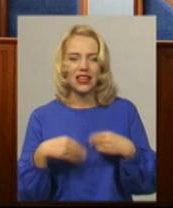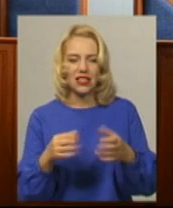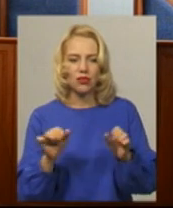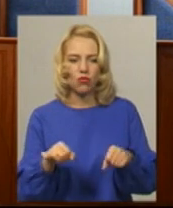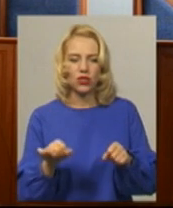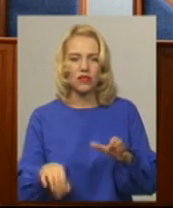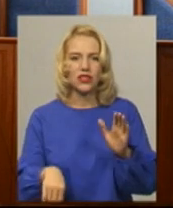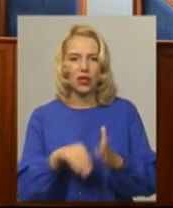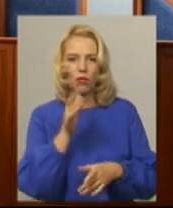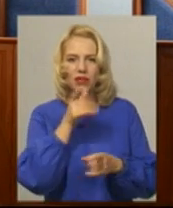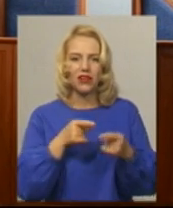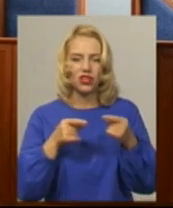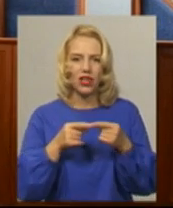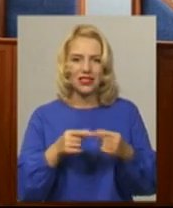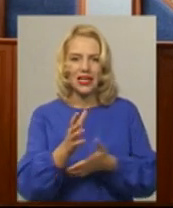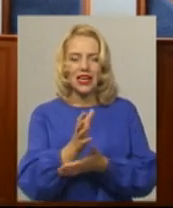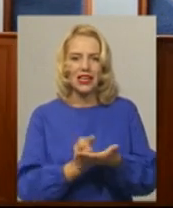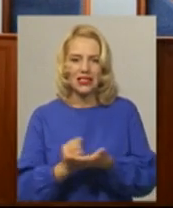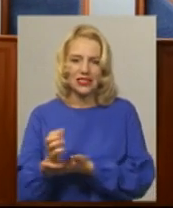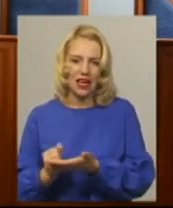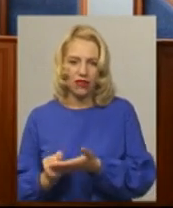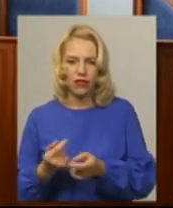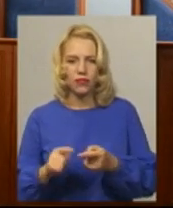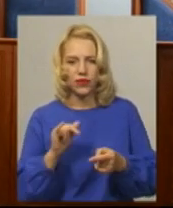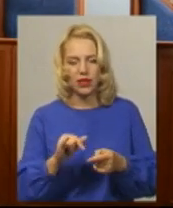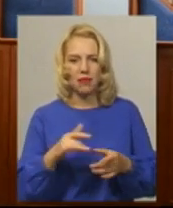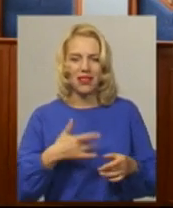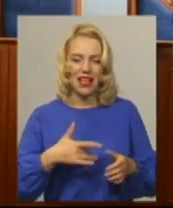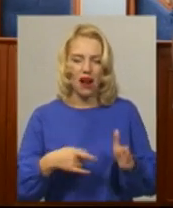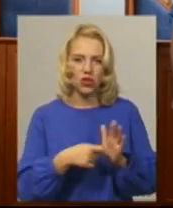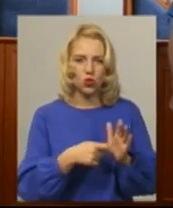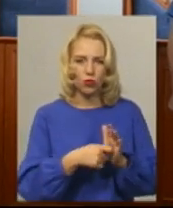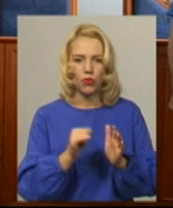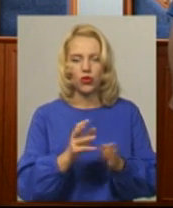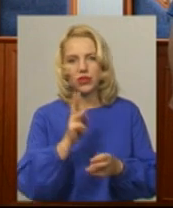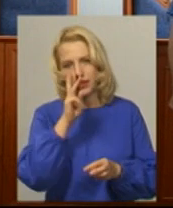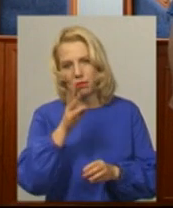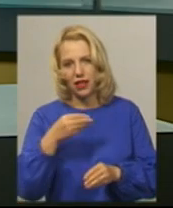зараз вчасно, ще докупити ЗЗР, засоби захисту рослин, мінерального добрива і людям виплатити заробітну плату.